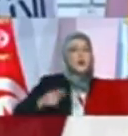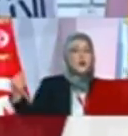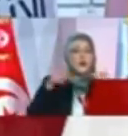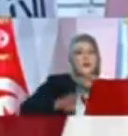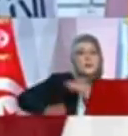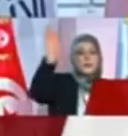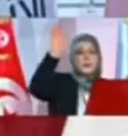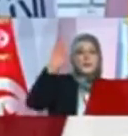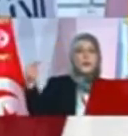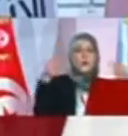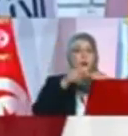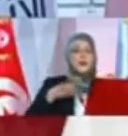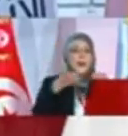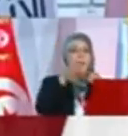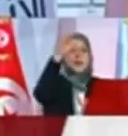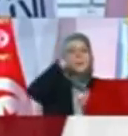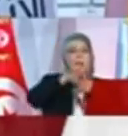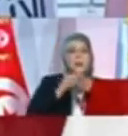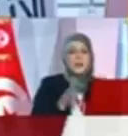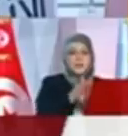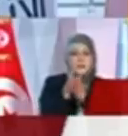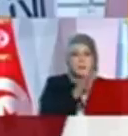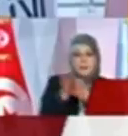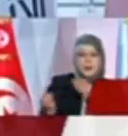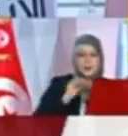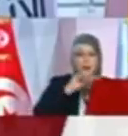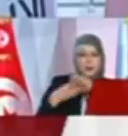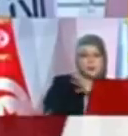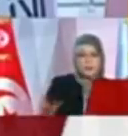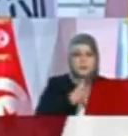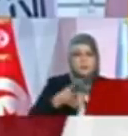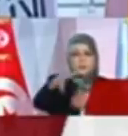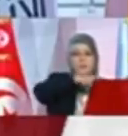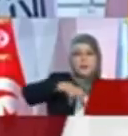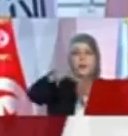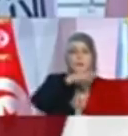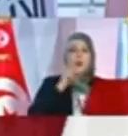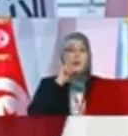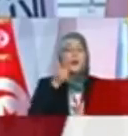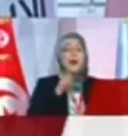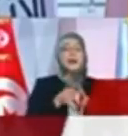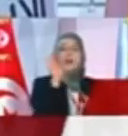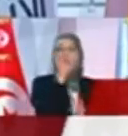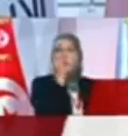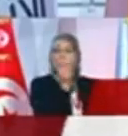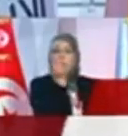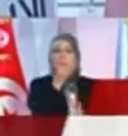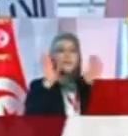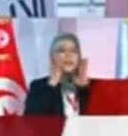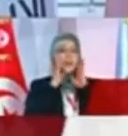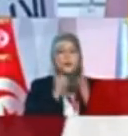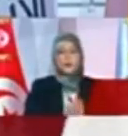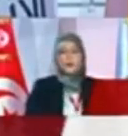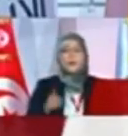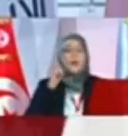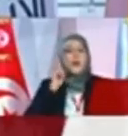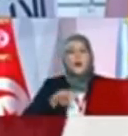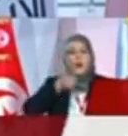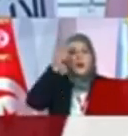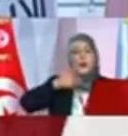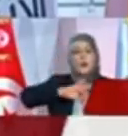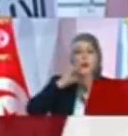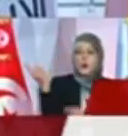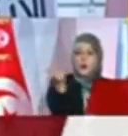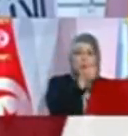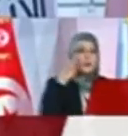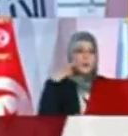وضد هيئة الانتخابات والتحريض على المسار الانتخابي، وخاصة في مواقع التواصل الاجتماعي. وقد تمت معاينة جميع